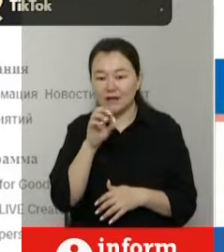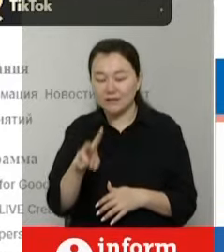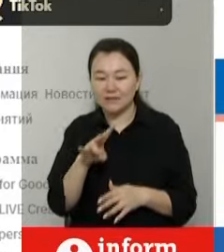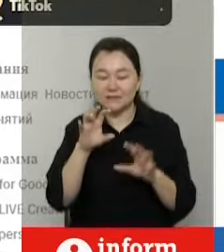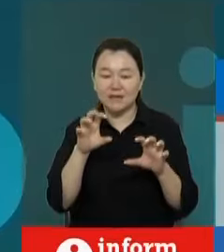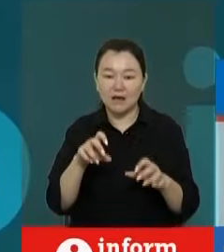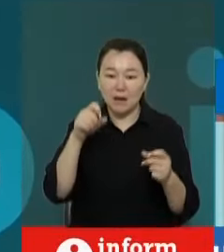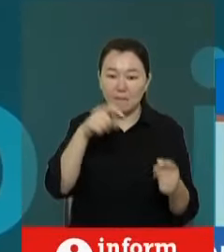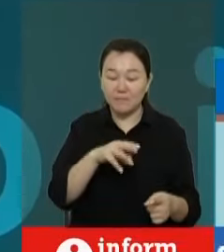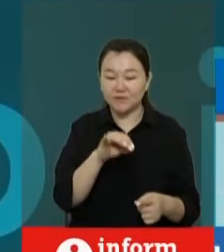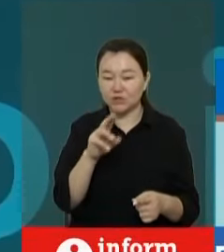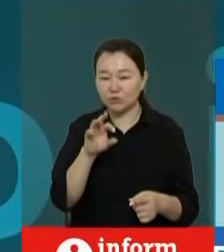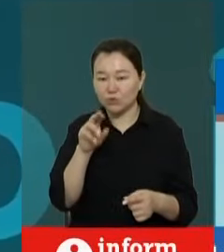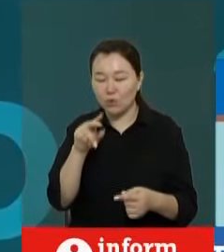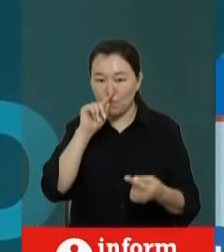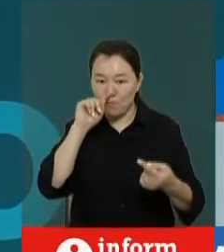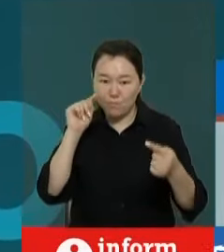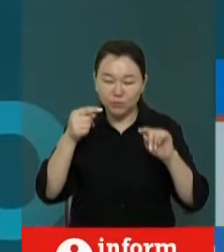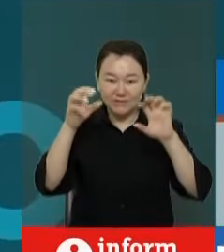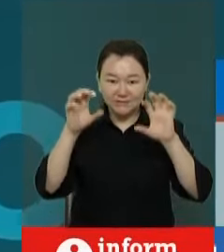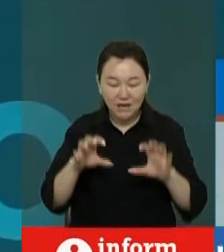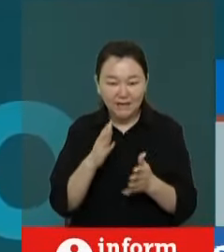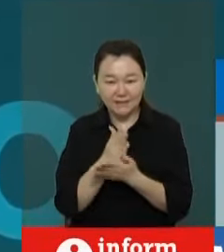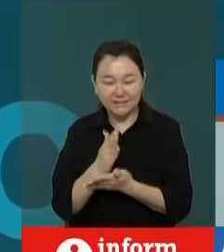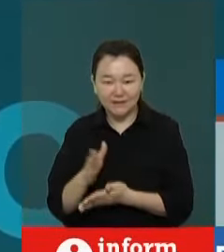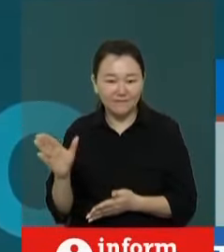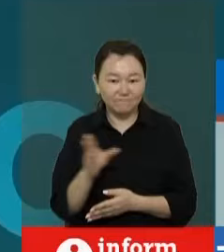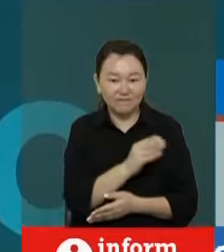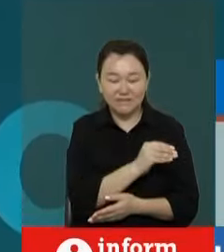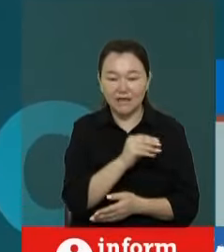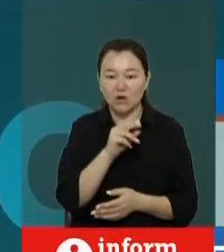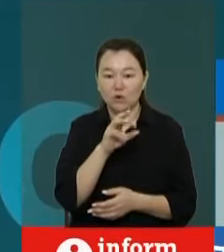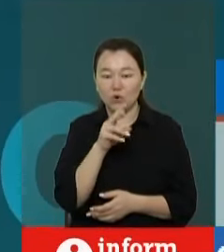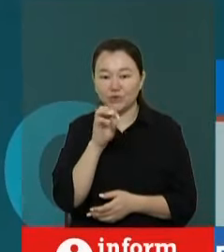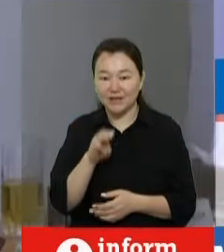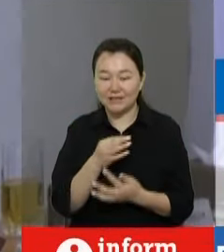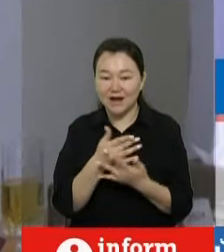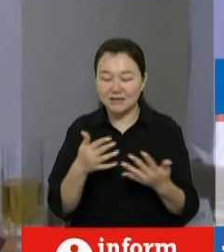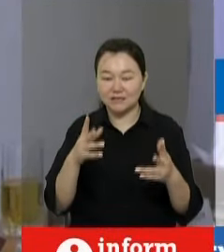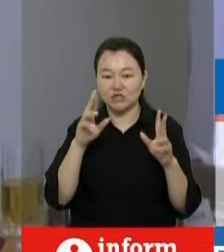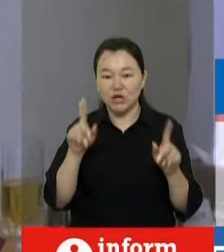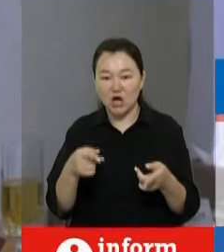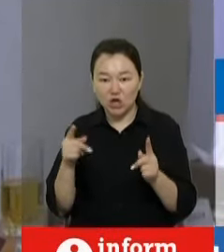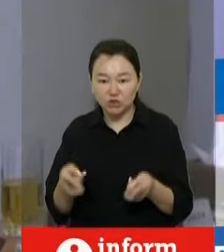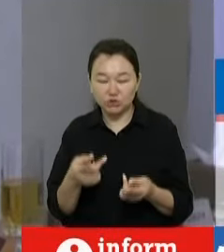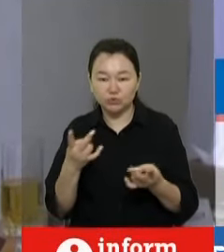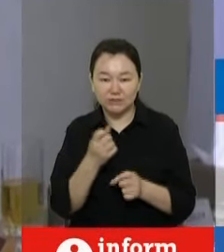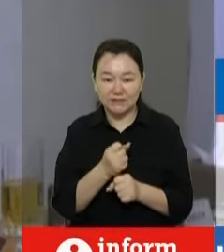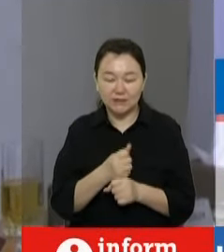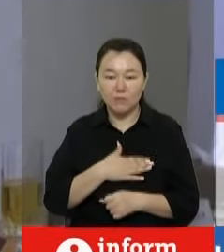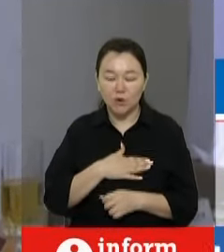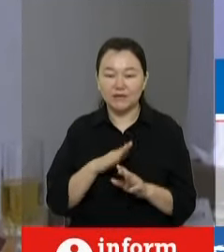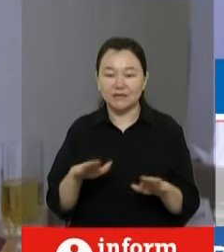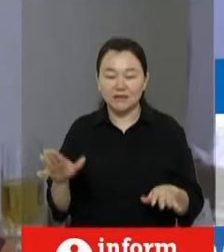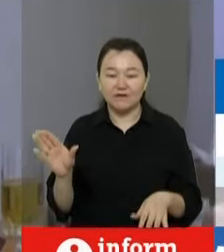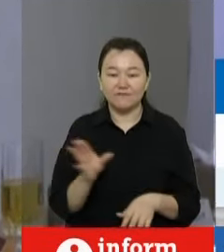сәйкес TikTok-тағы заңға қайшы барлық контенттерге шектеу қою керек дейді. Бүгін біздің балаларымыздың